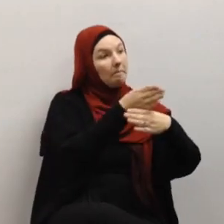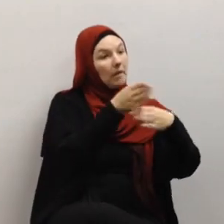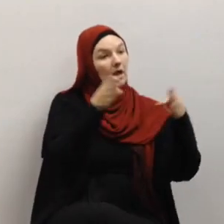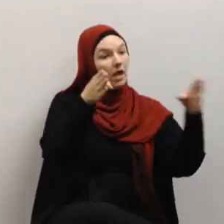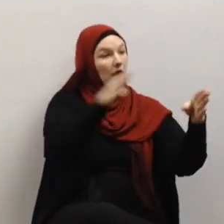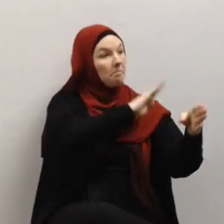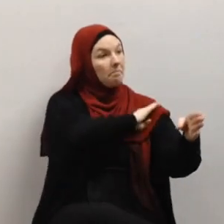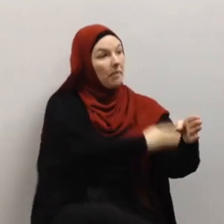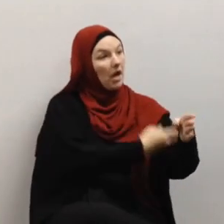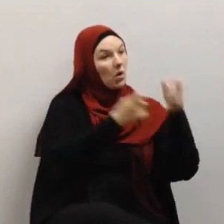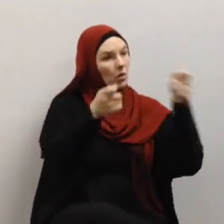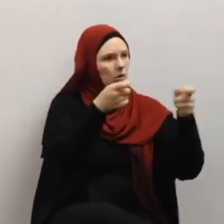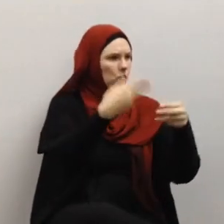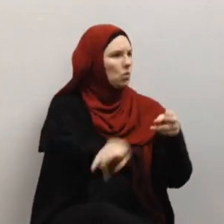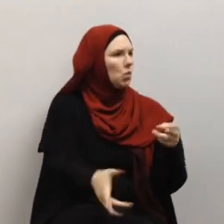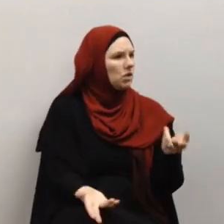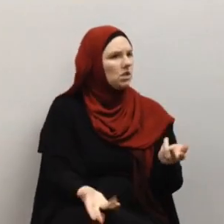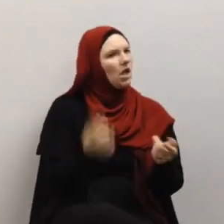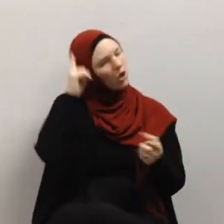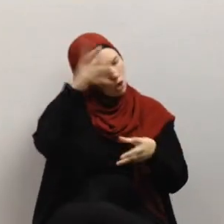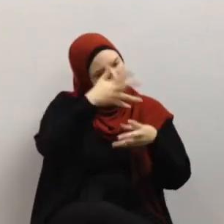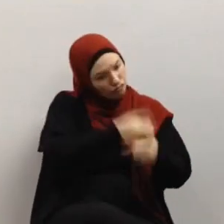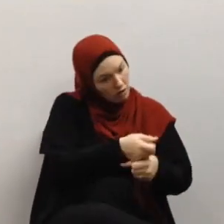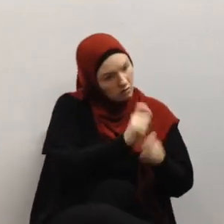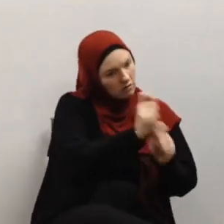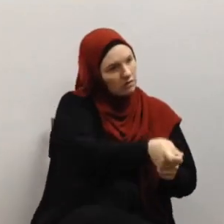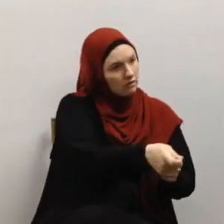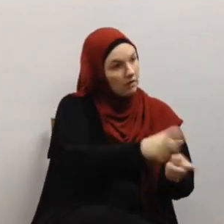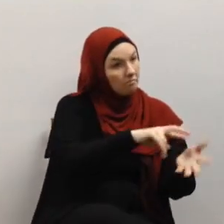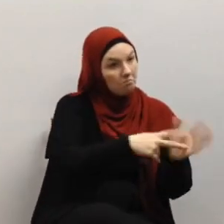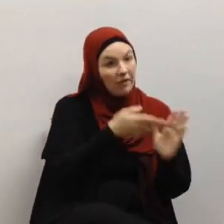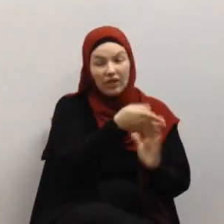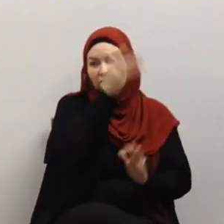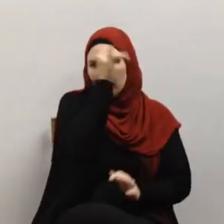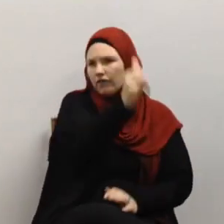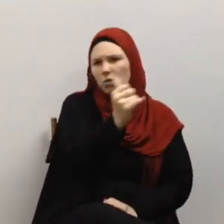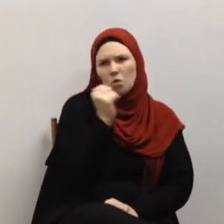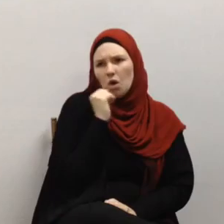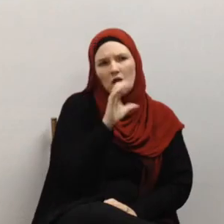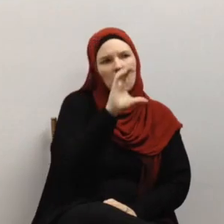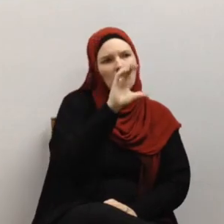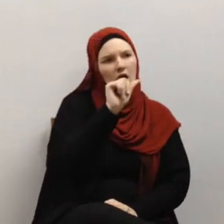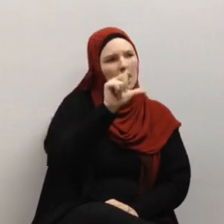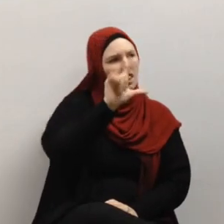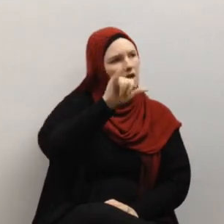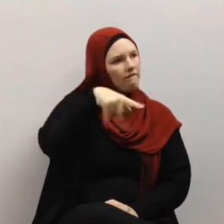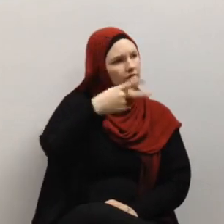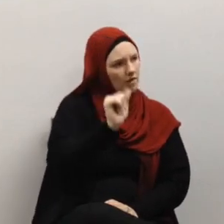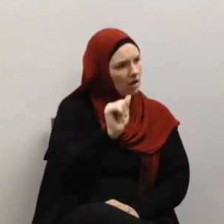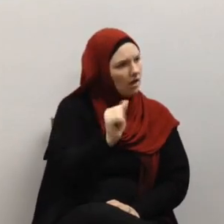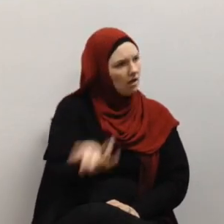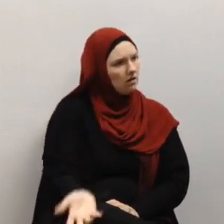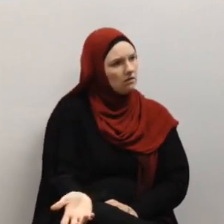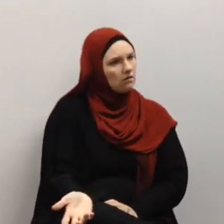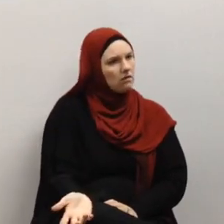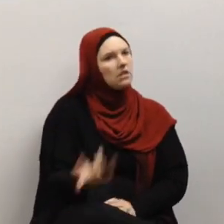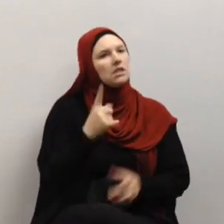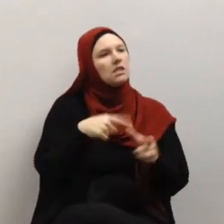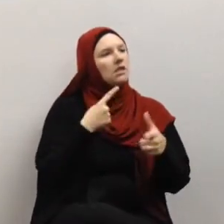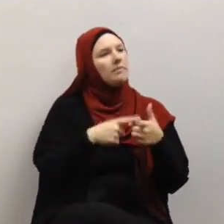trust. You're not going to be there forever. Khalifa. It's something that recycles. في